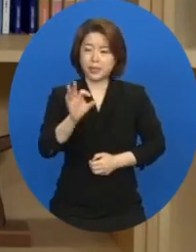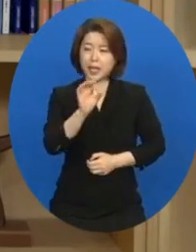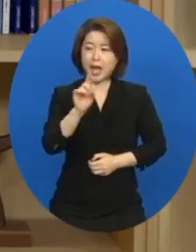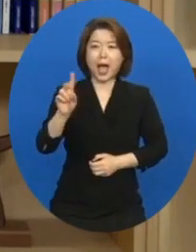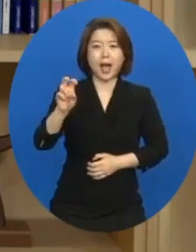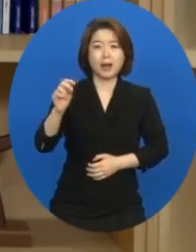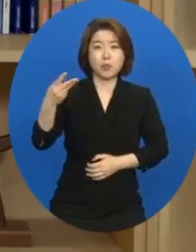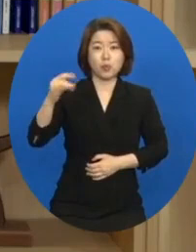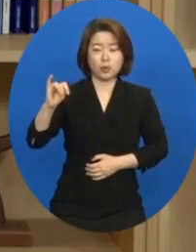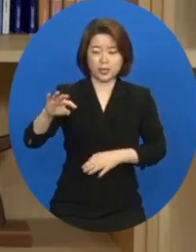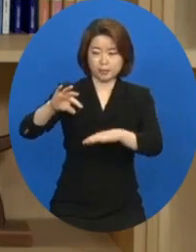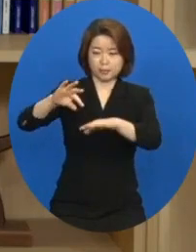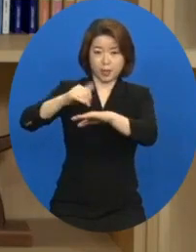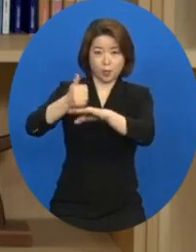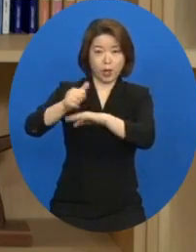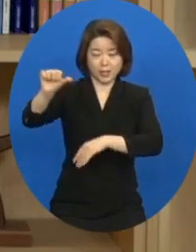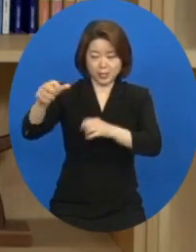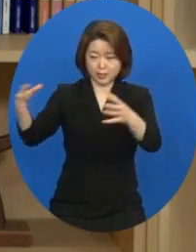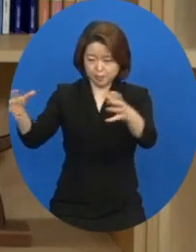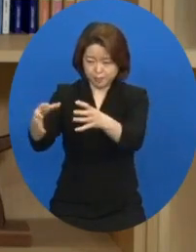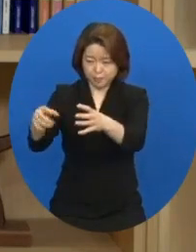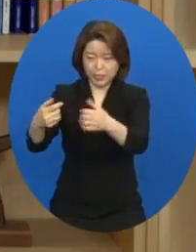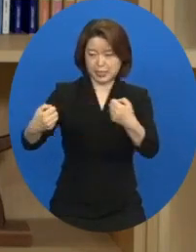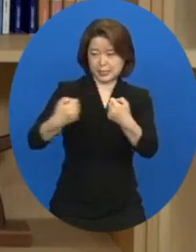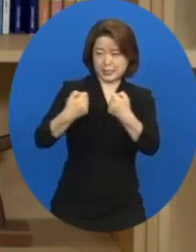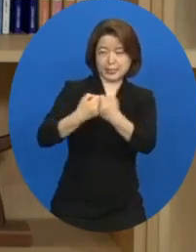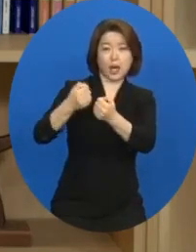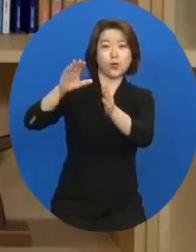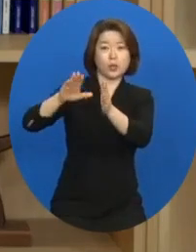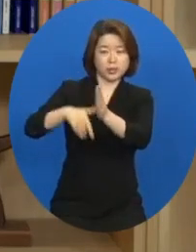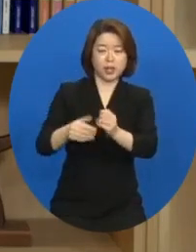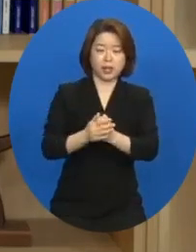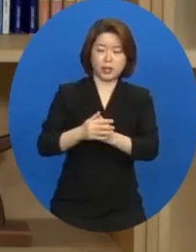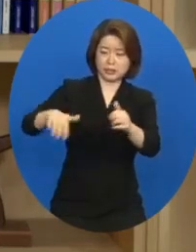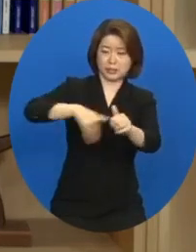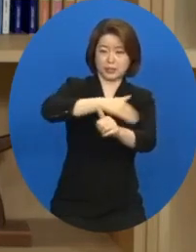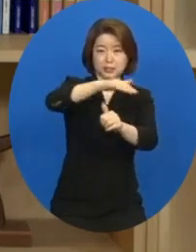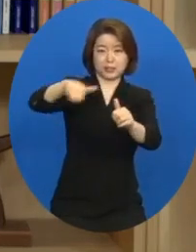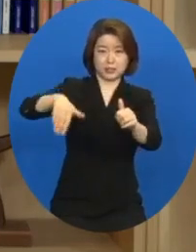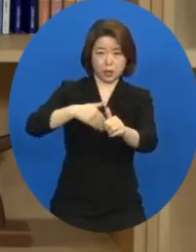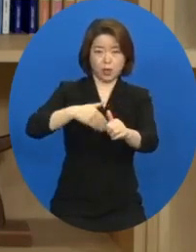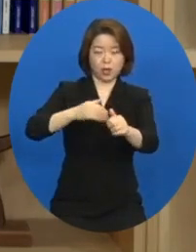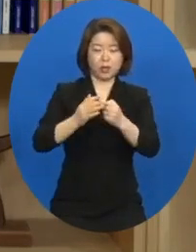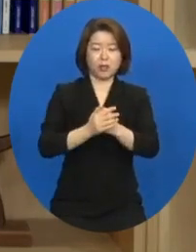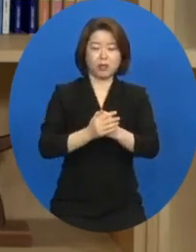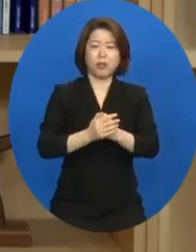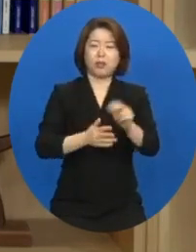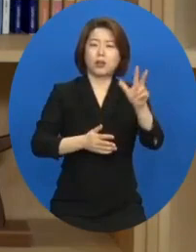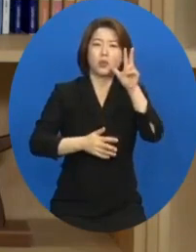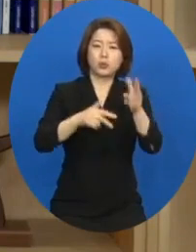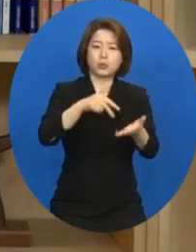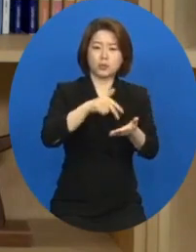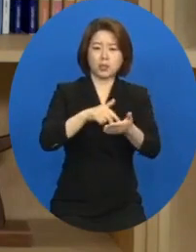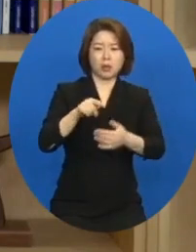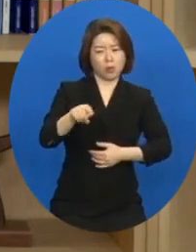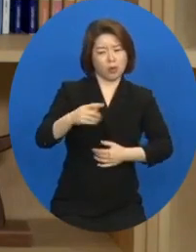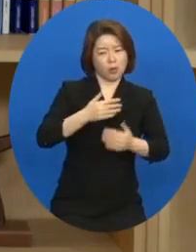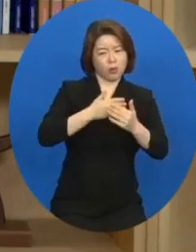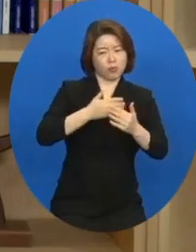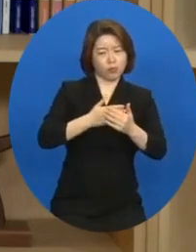5 왕과 연합군과 싸우려고 할 때 그 때 그 상황은 여호수아에게 도 대단히 두려운 상황이었을